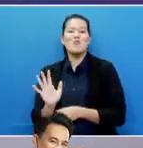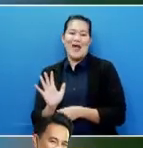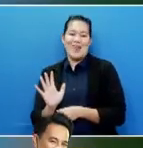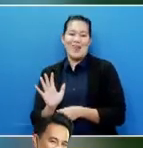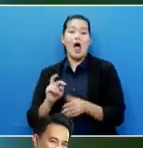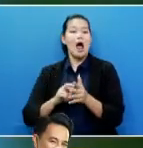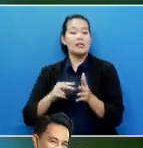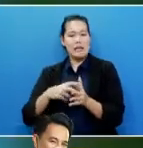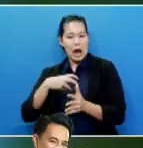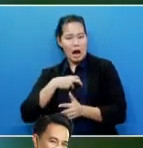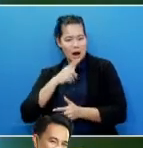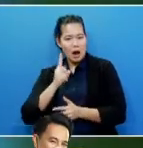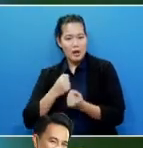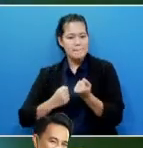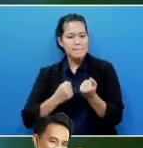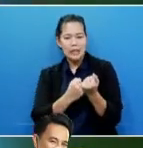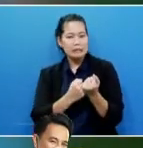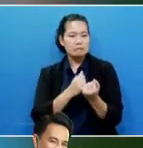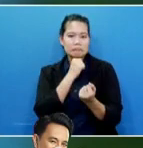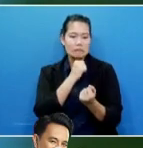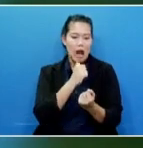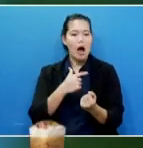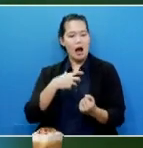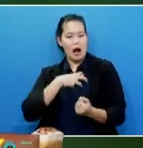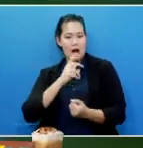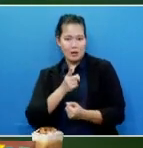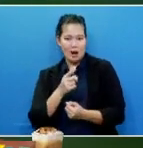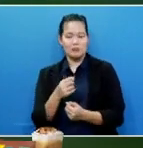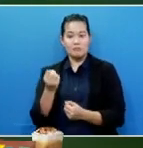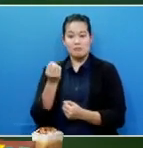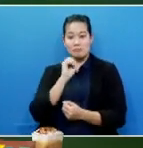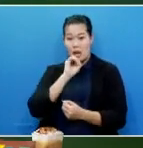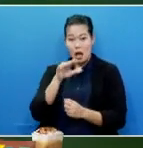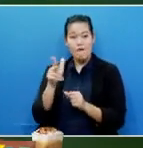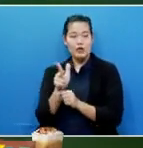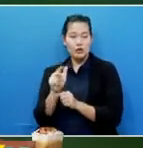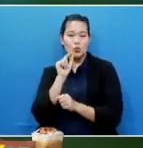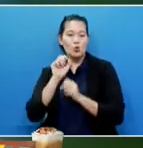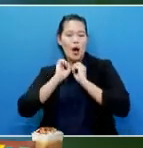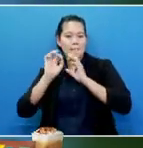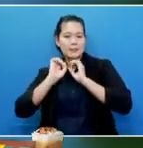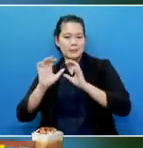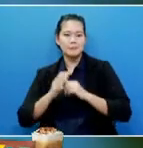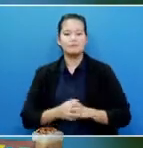berhak memilih dan mendukung capres tertentu. Bobi mengaku jika video tersebut merupakan kebutuhan kampanye.